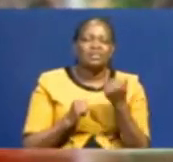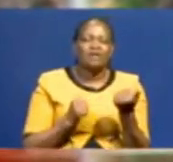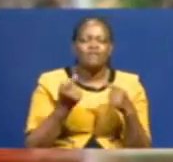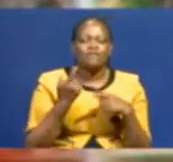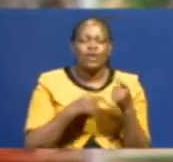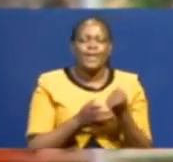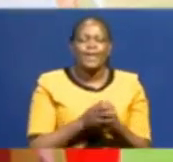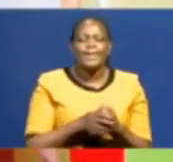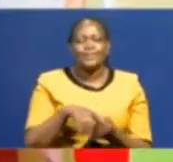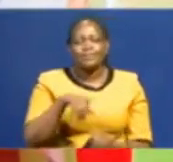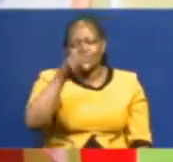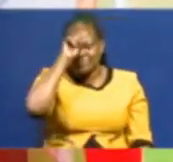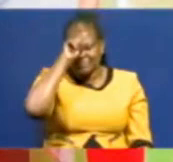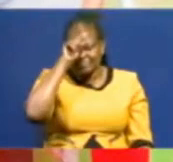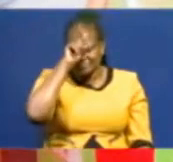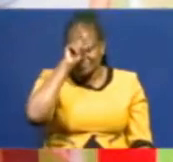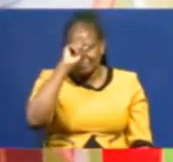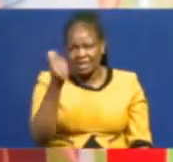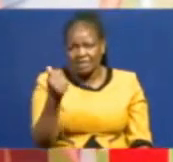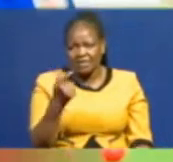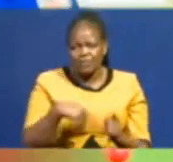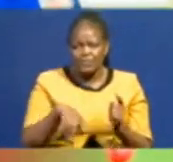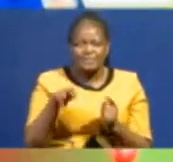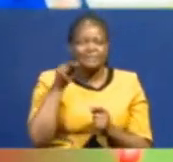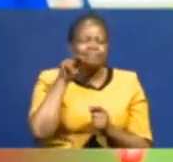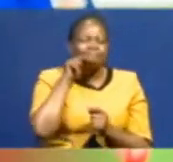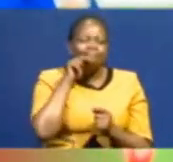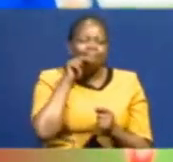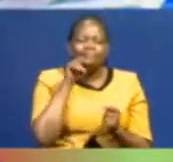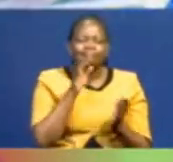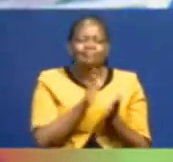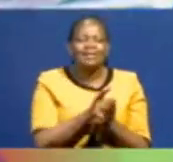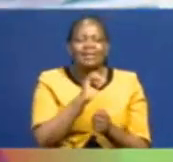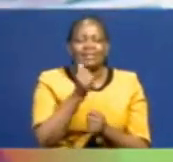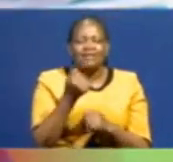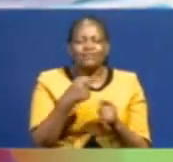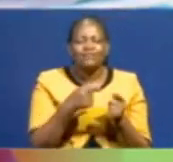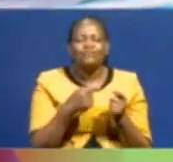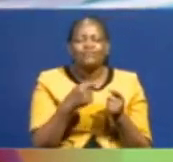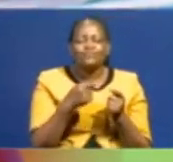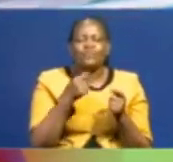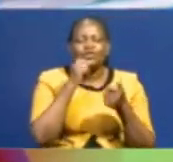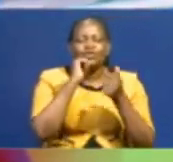kutoka misri police machines kutoka Nigeria na bion